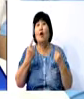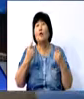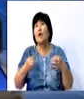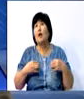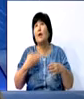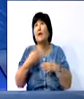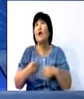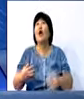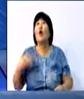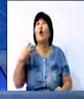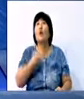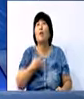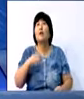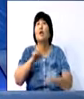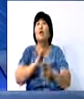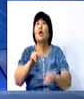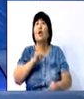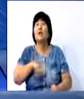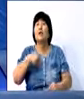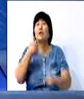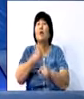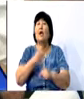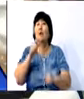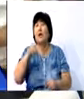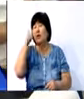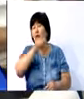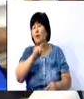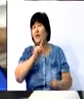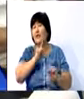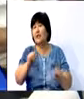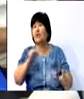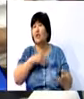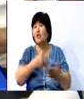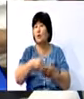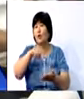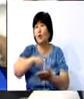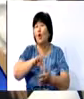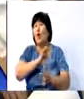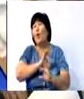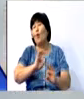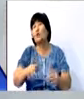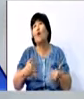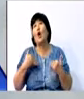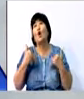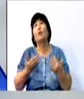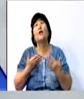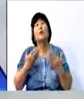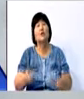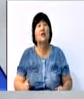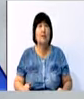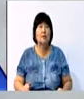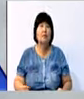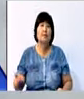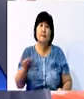мерекеде саланың маңыздылығына тоқталған мекеме басшысы жыл бойы ерекше еңбегімен көзге түскен озаттарға құрмет көрсетті. Біздің